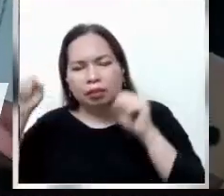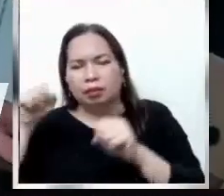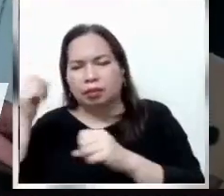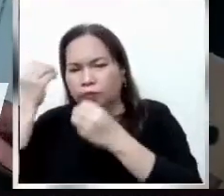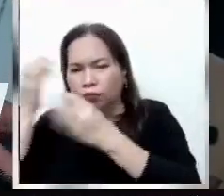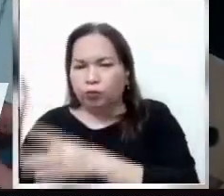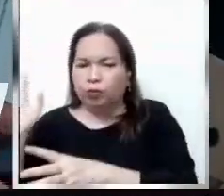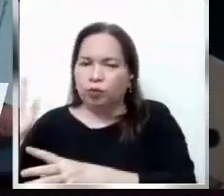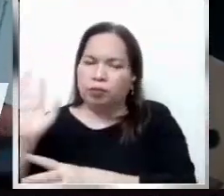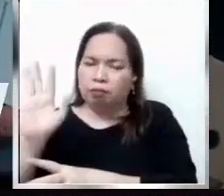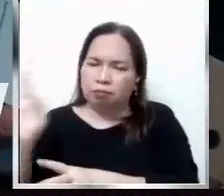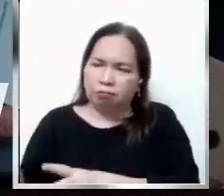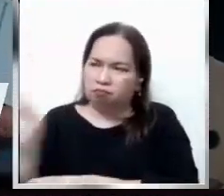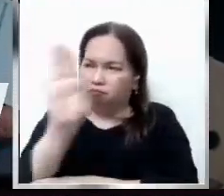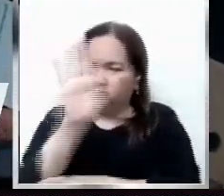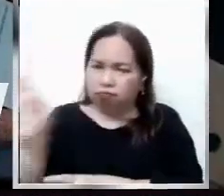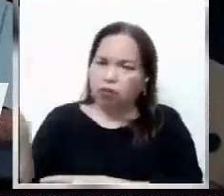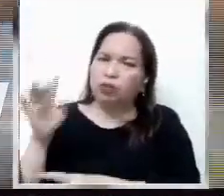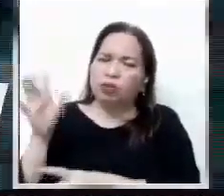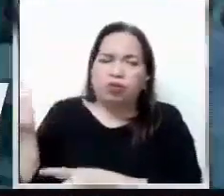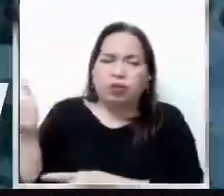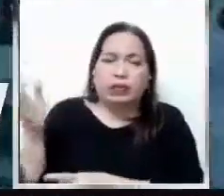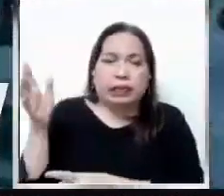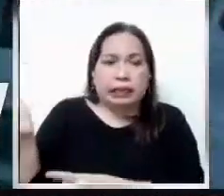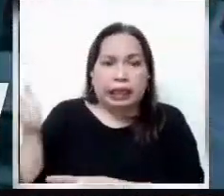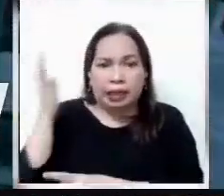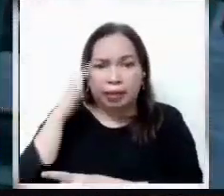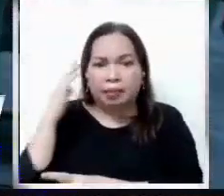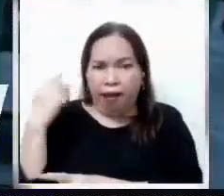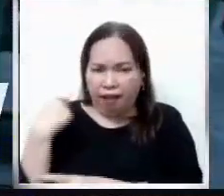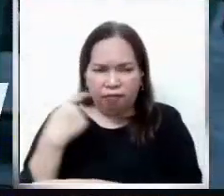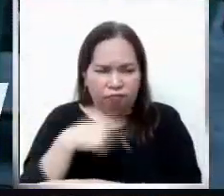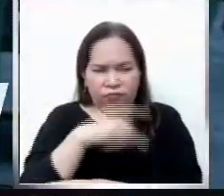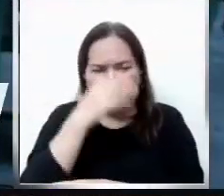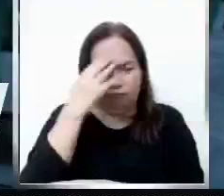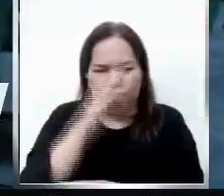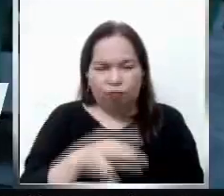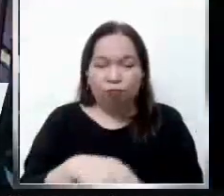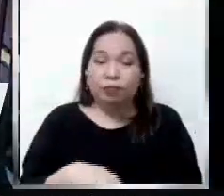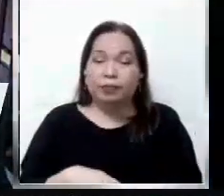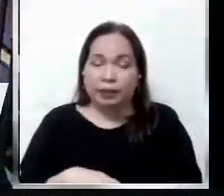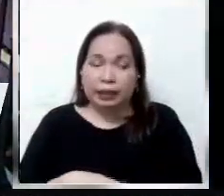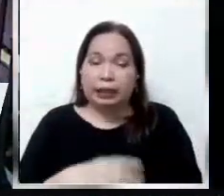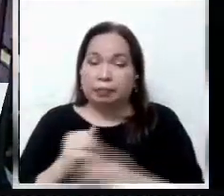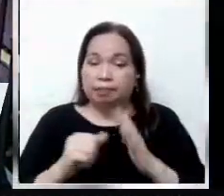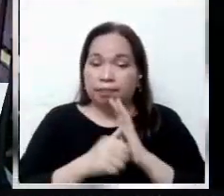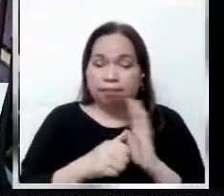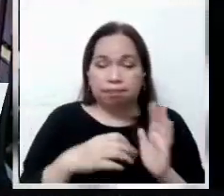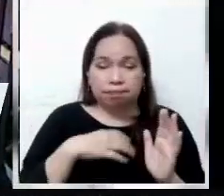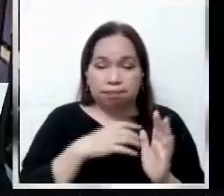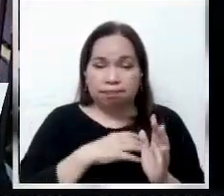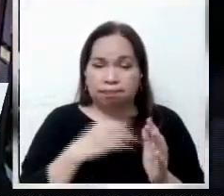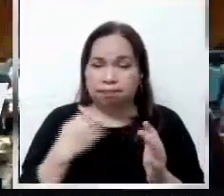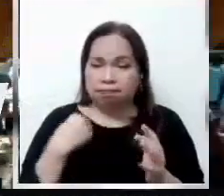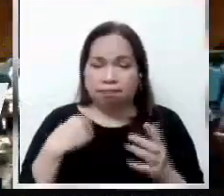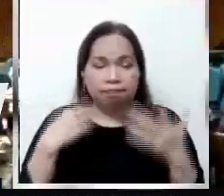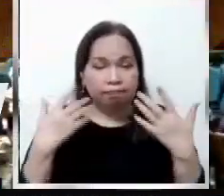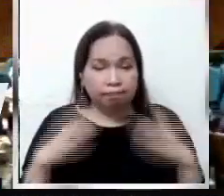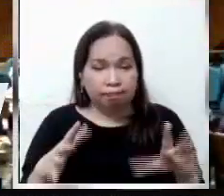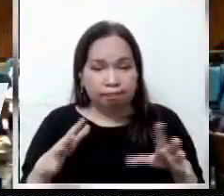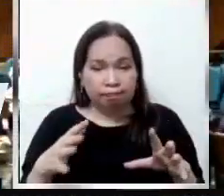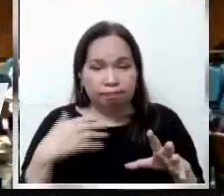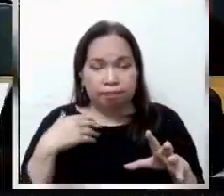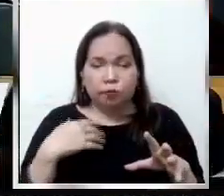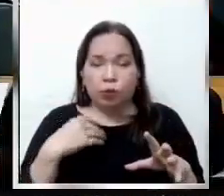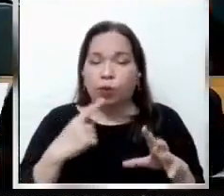Eh. Siya lang nakakaalam. Meron siyang alam na hindi natin alam. Iginiit din ng komite sa Senado na hindi pa done deal o tiyak ang plano ng